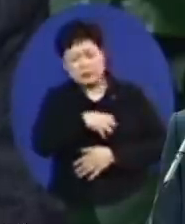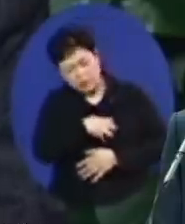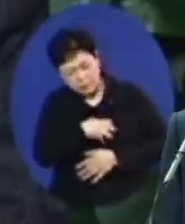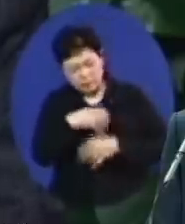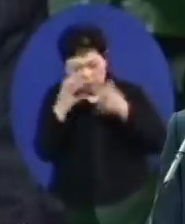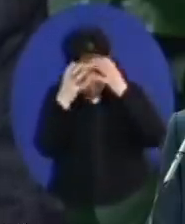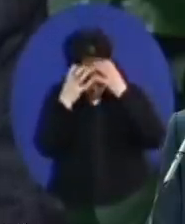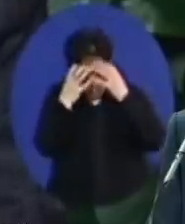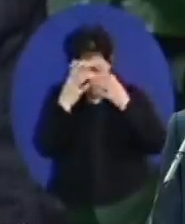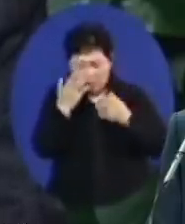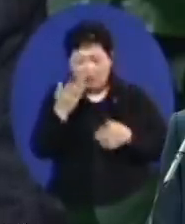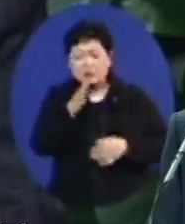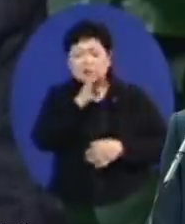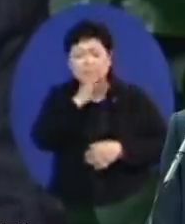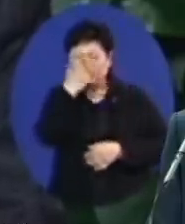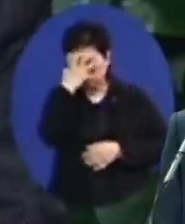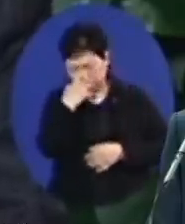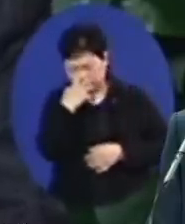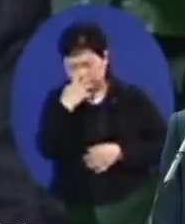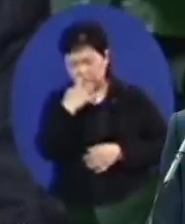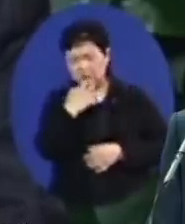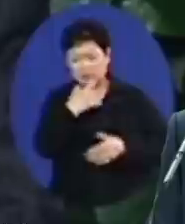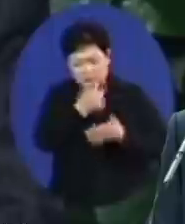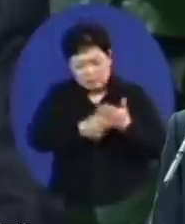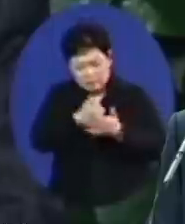고통스럽고 어둡고 서러운 날들이 많습니다.